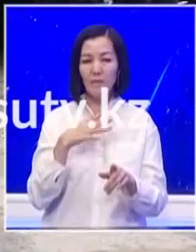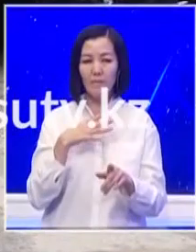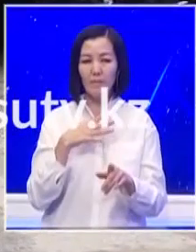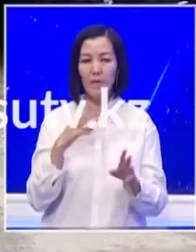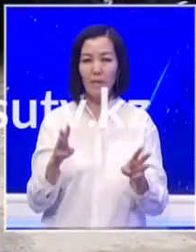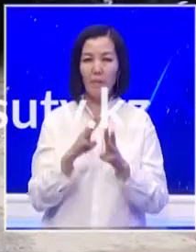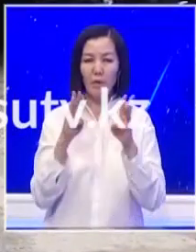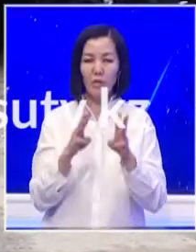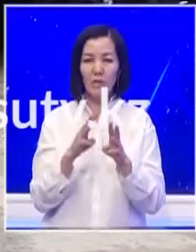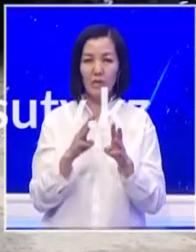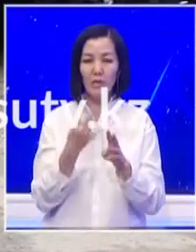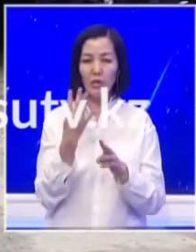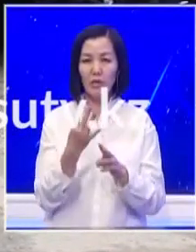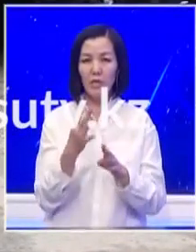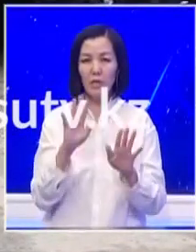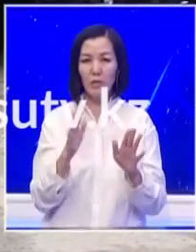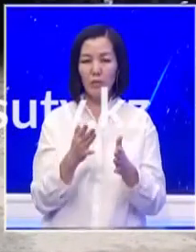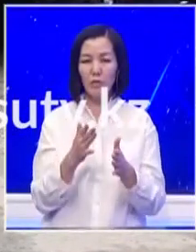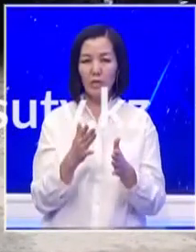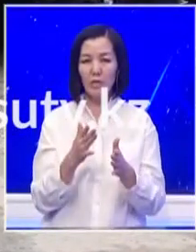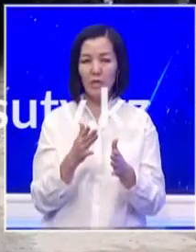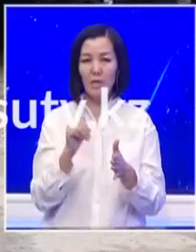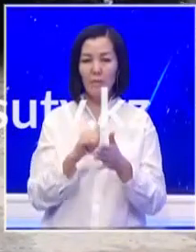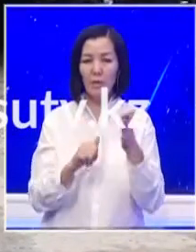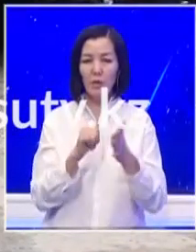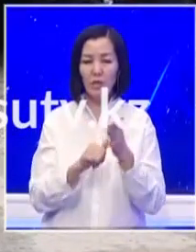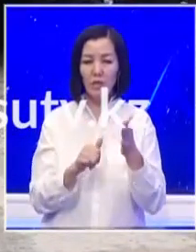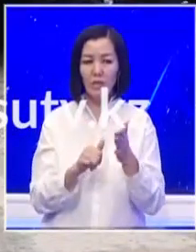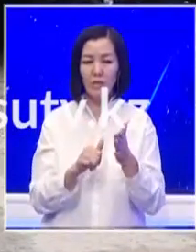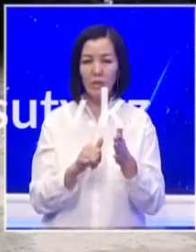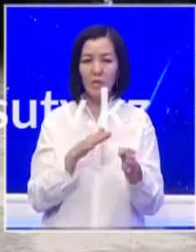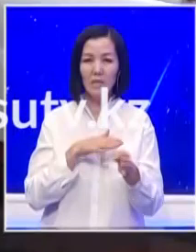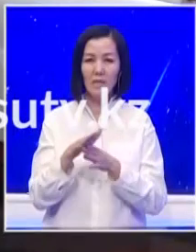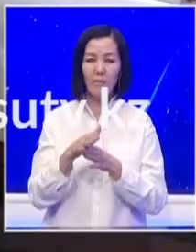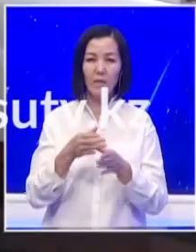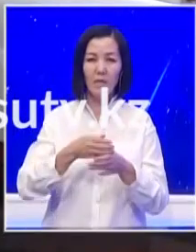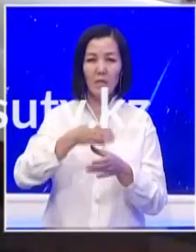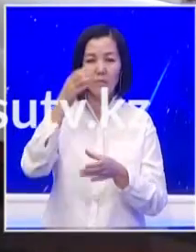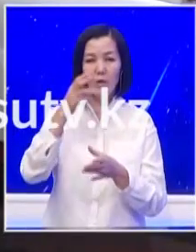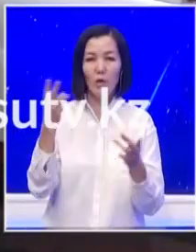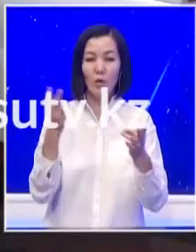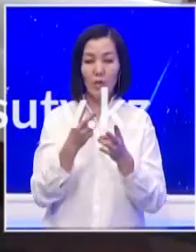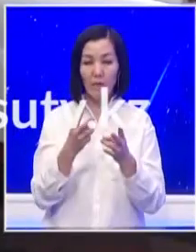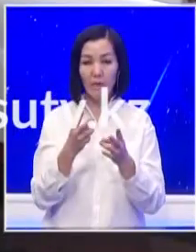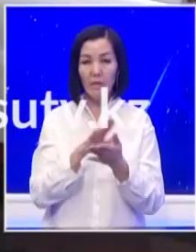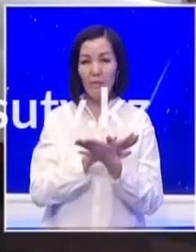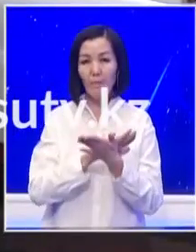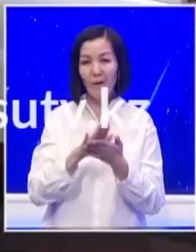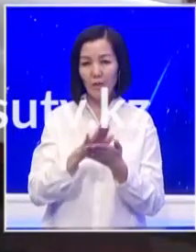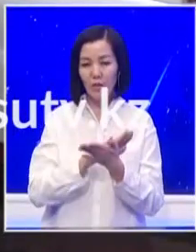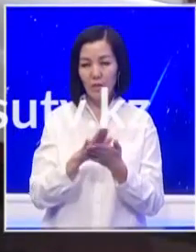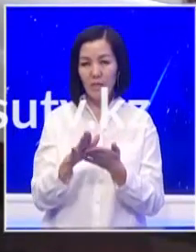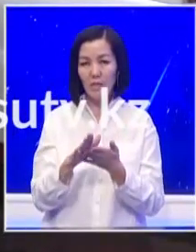пожара, 4 случая явились вот причиной как раз забитый дымоход. Гражданам необходимо